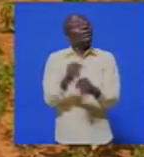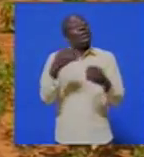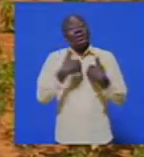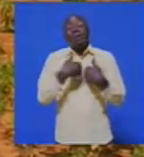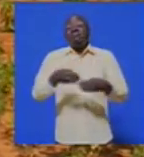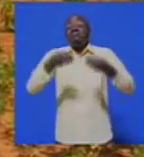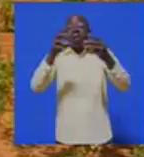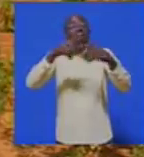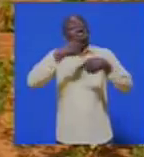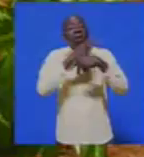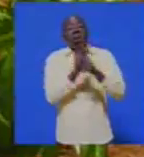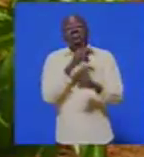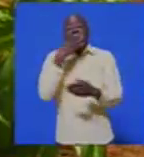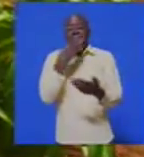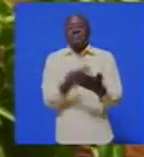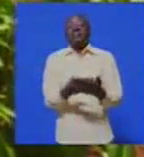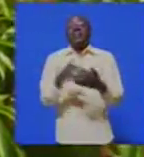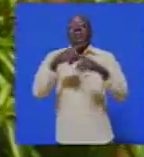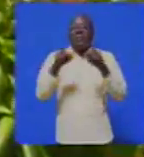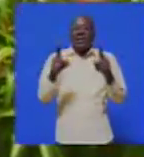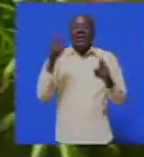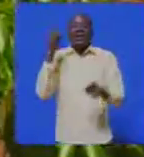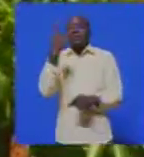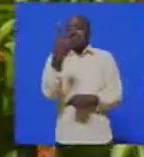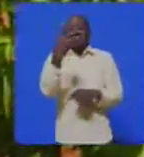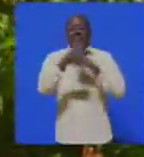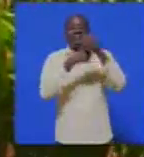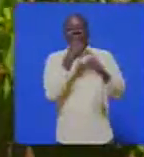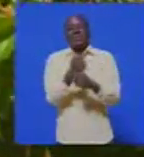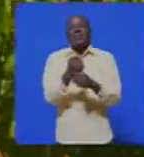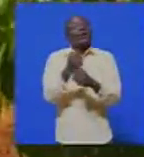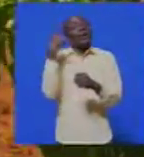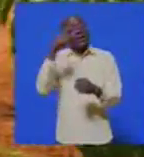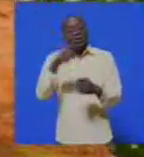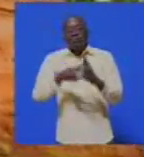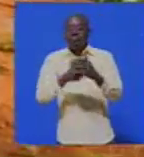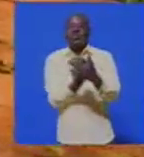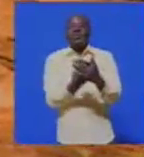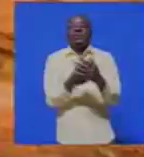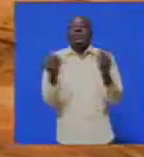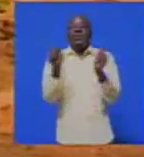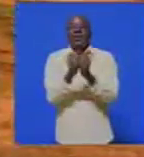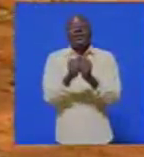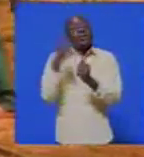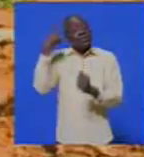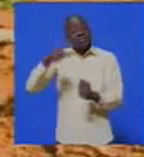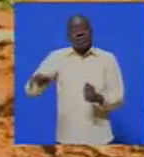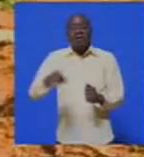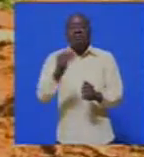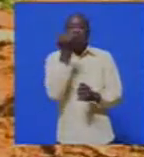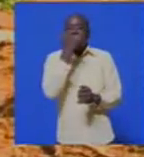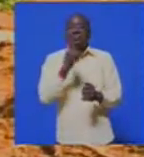produire. Mais celle-ci, elle a fait un an et demi et elle a commencé à produire. Avec l'irrigation, le manguier grandit très